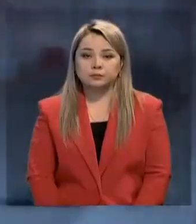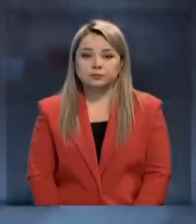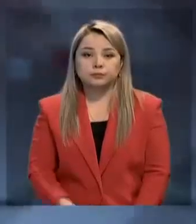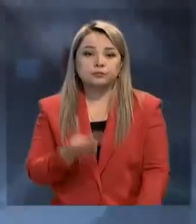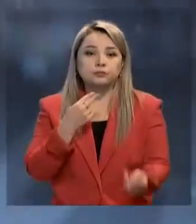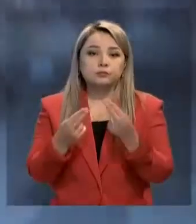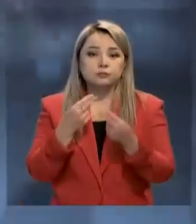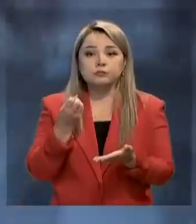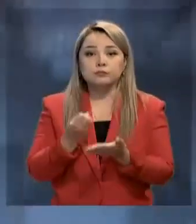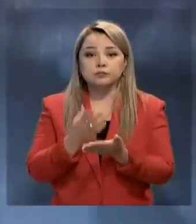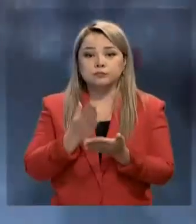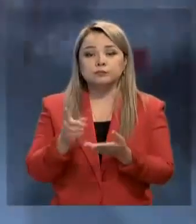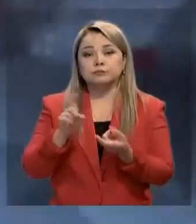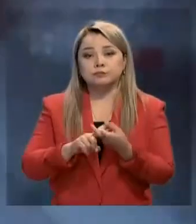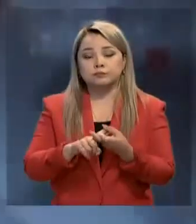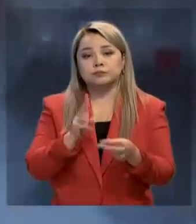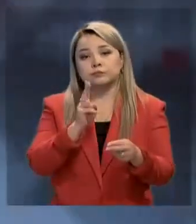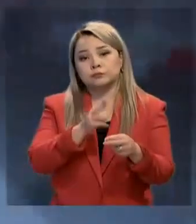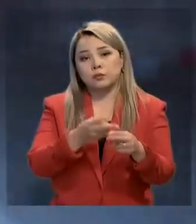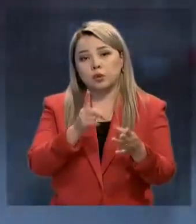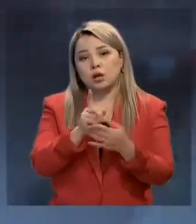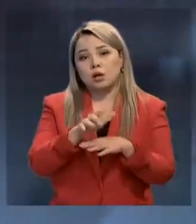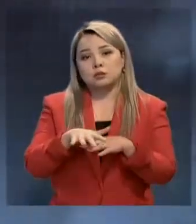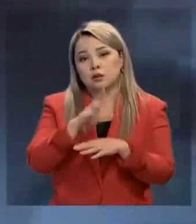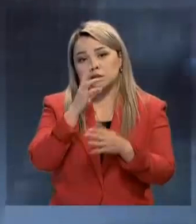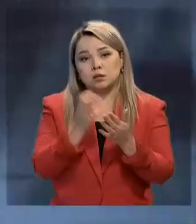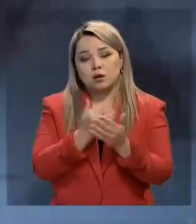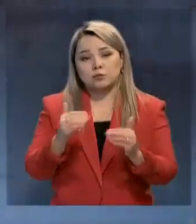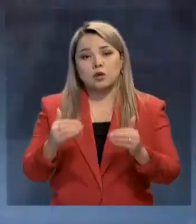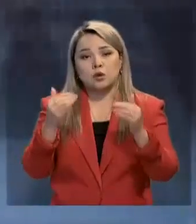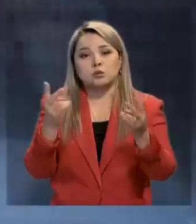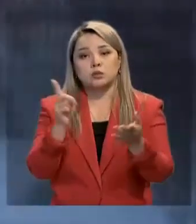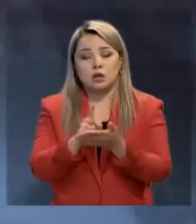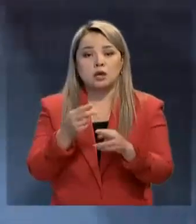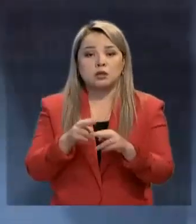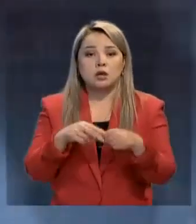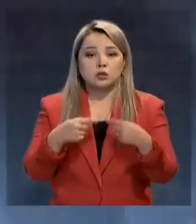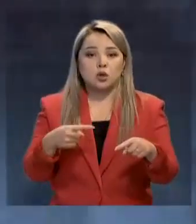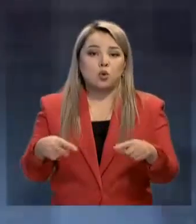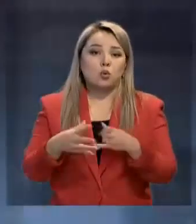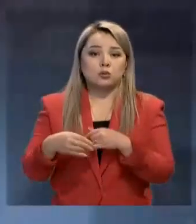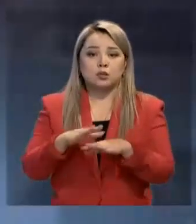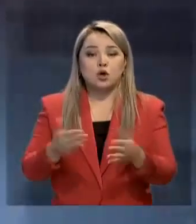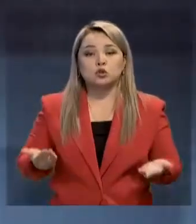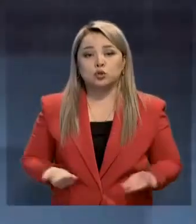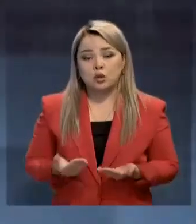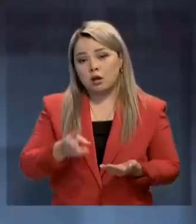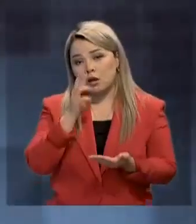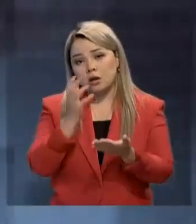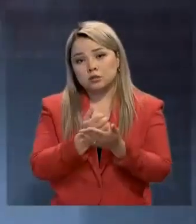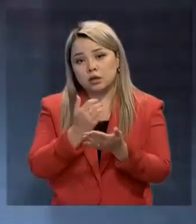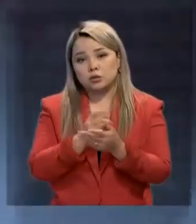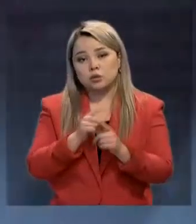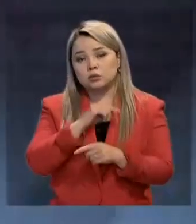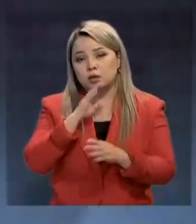Ал азық-түлік қымбатшылығына төтеп беру үшін халық табысын арттыру қажет. Алайда кейбір өңірлерде тұрғындардың айлығы